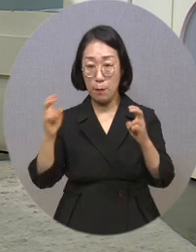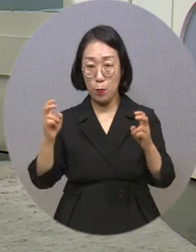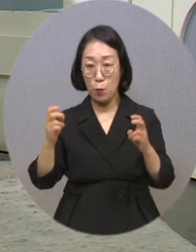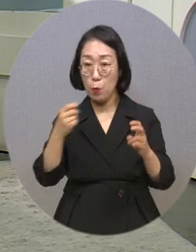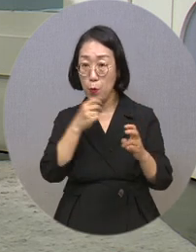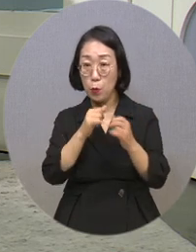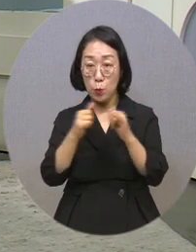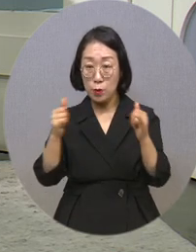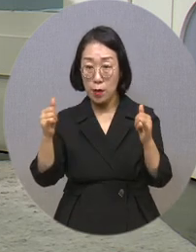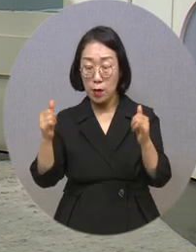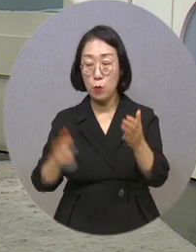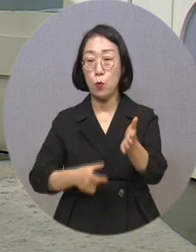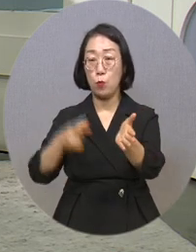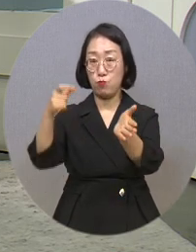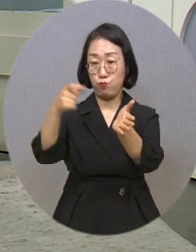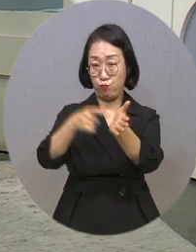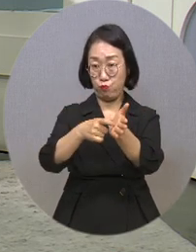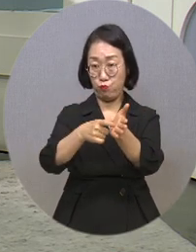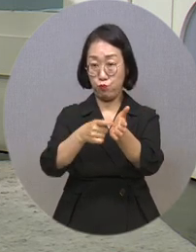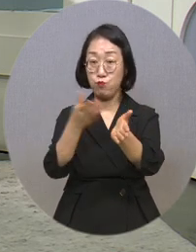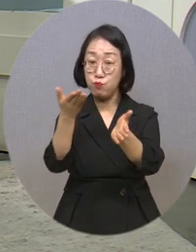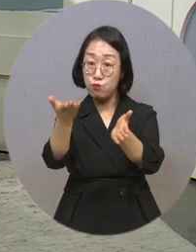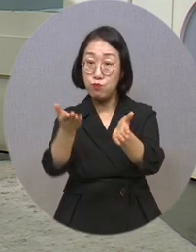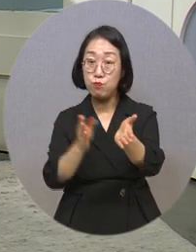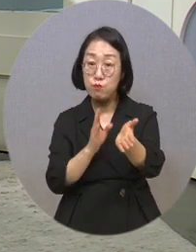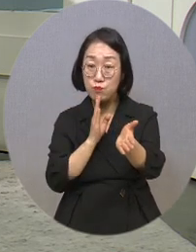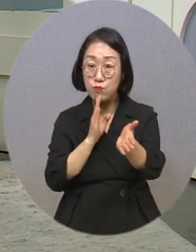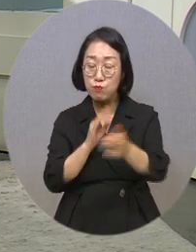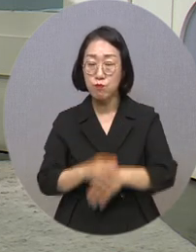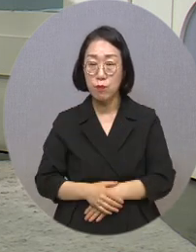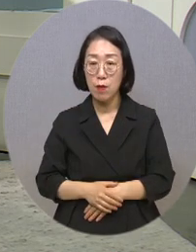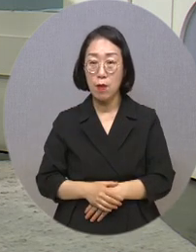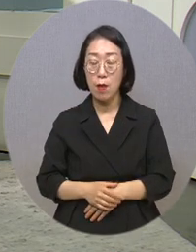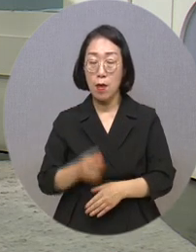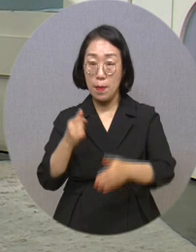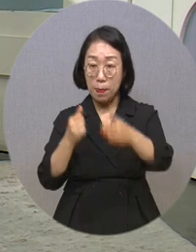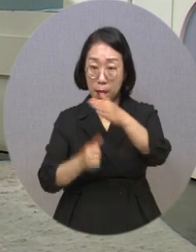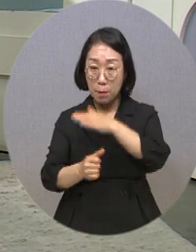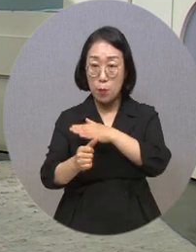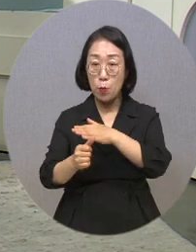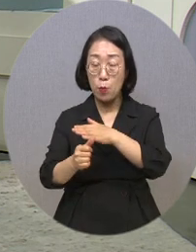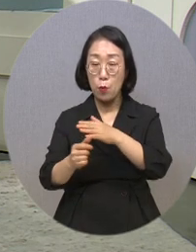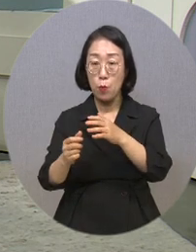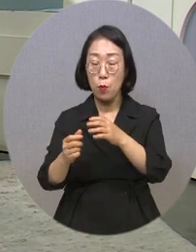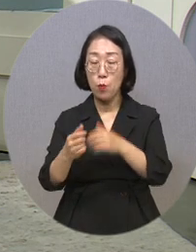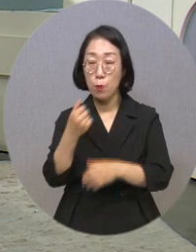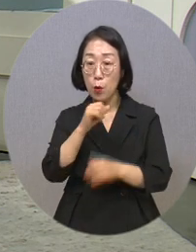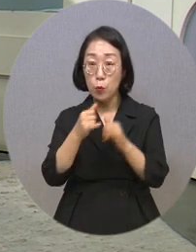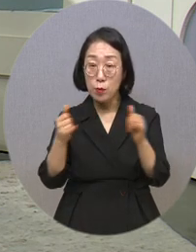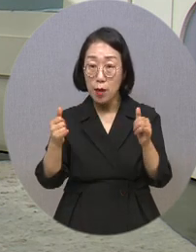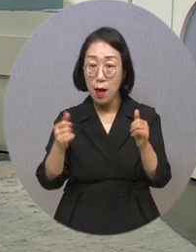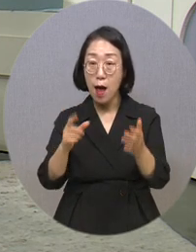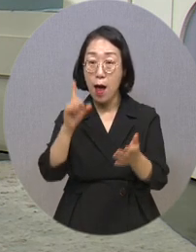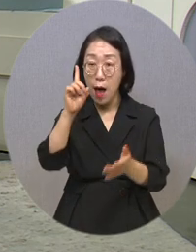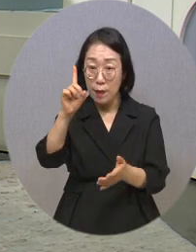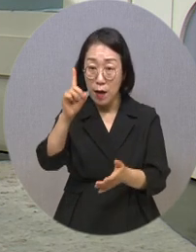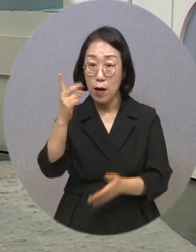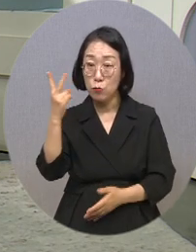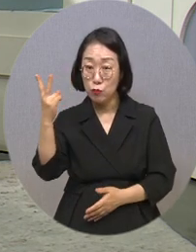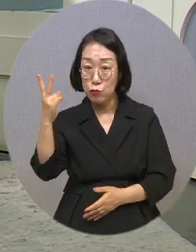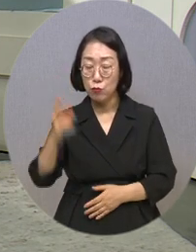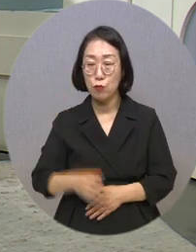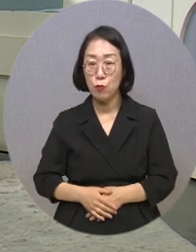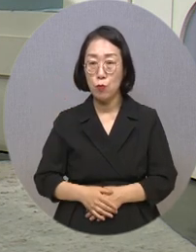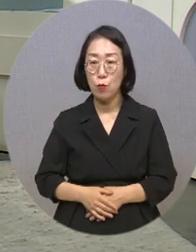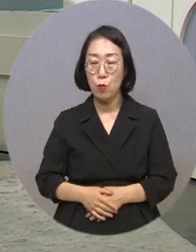변호사로 등재되어 있으시더라고요. 네네. 대표 변호사가 두 분입니까? 한 분입니까? 저희가